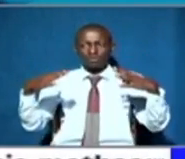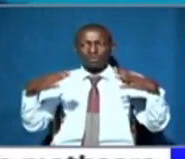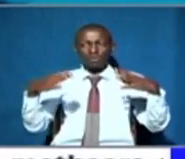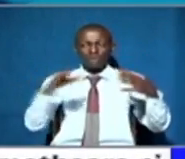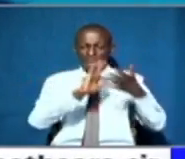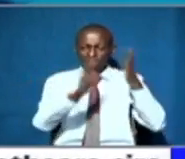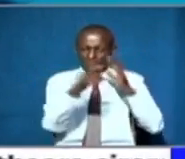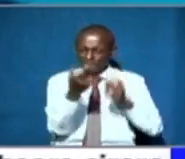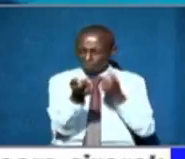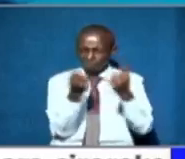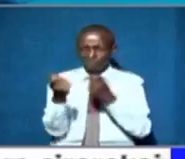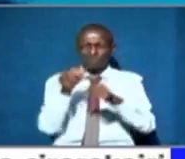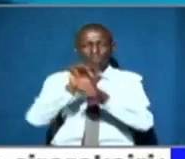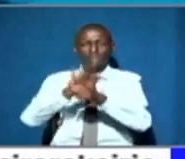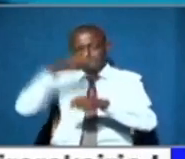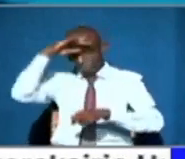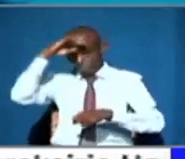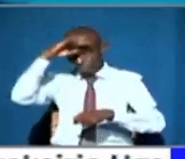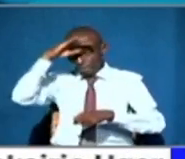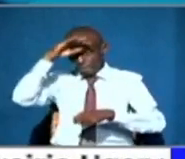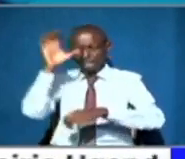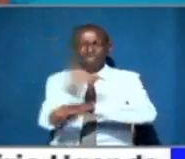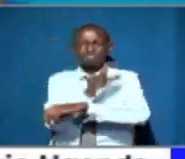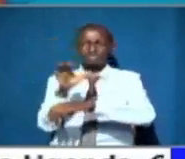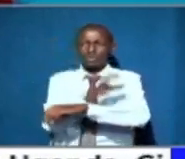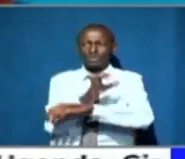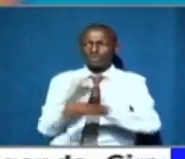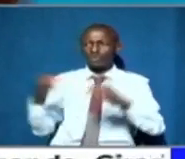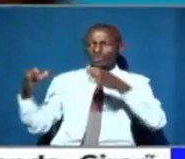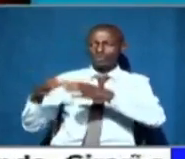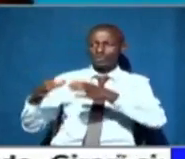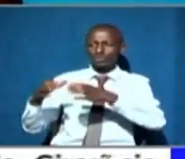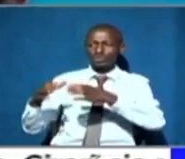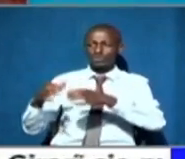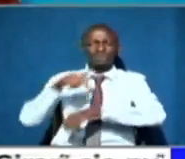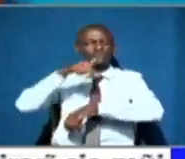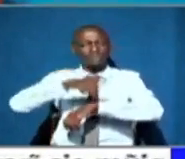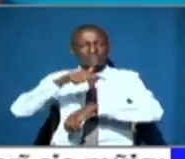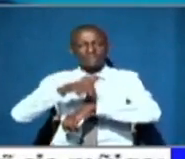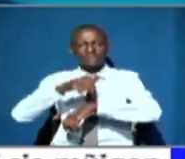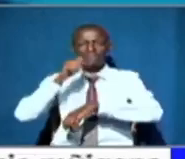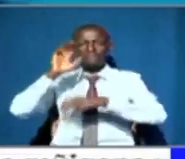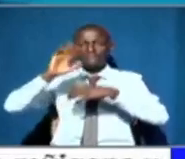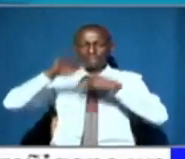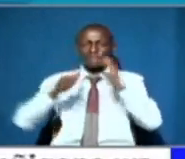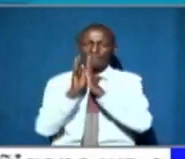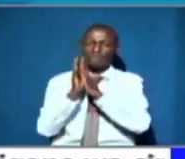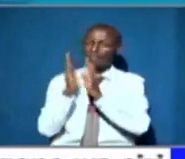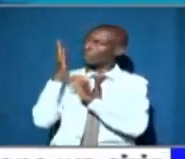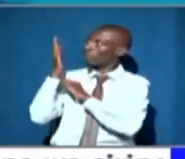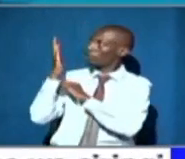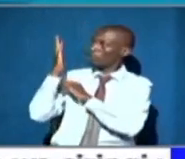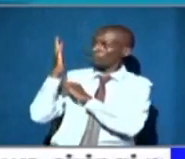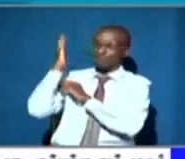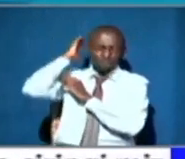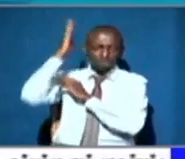muno aige ni adu airafu adu akuguza kanyamu ru ido taishi na time teno ya adu hoe gai urerere gai Ruto kodi